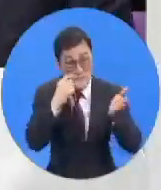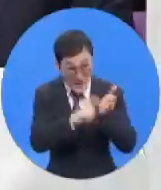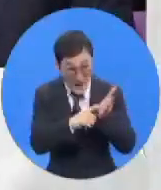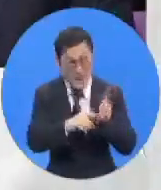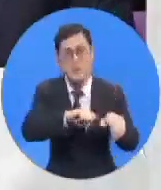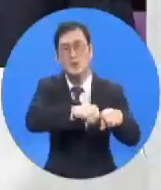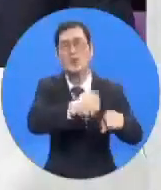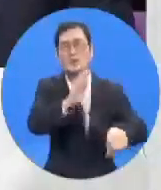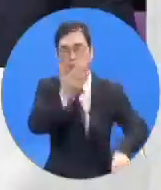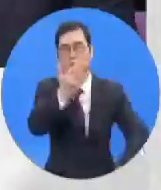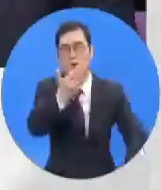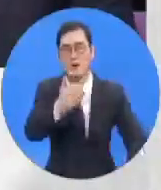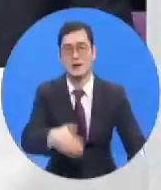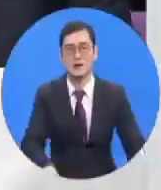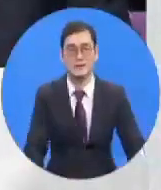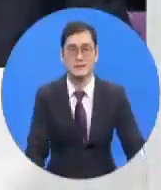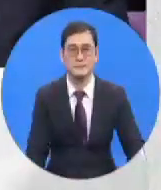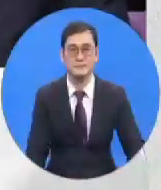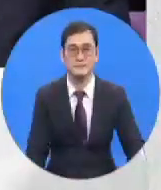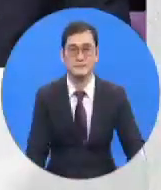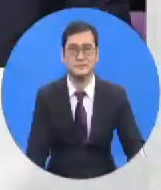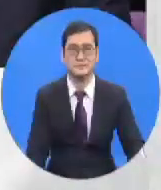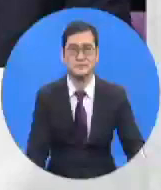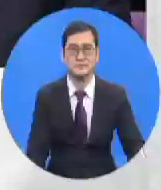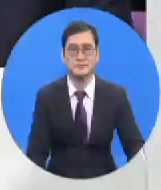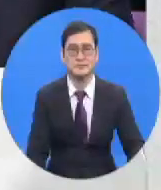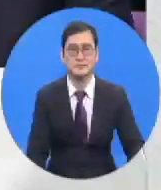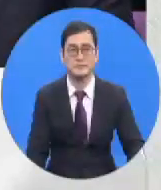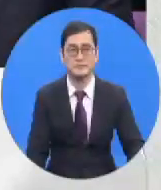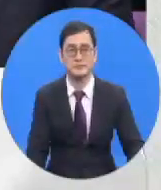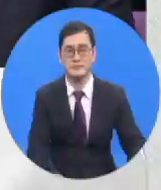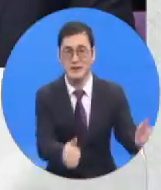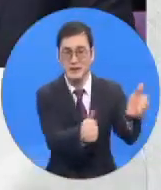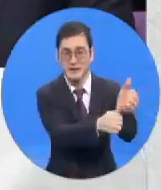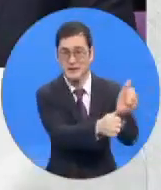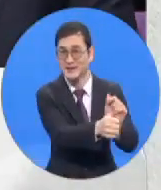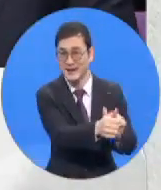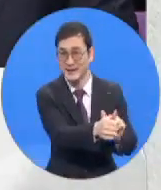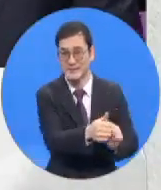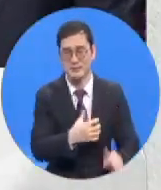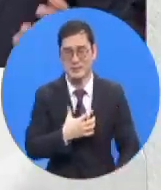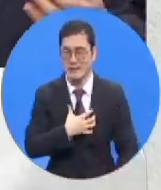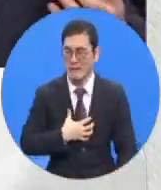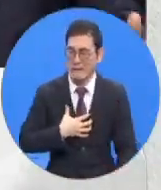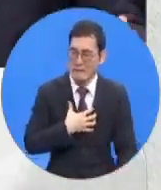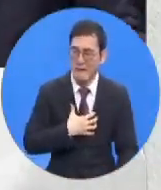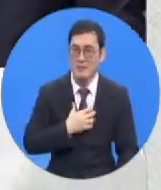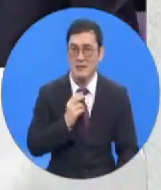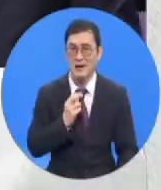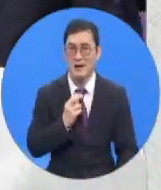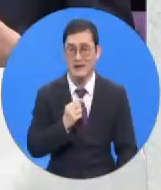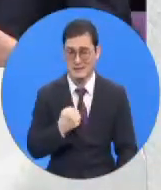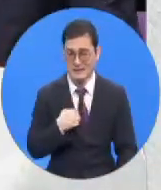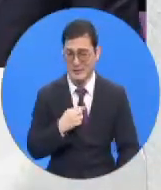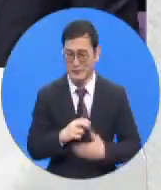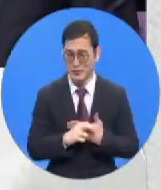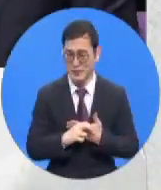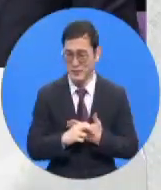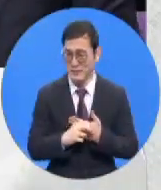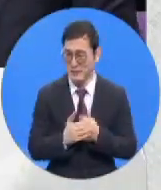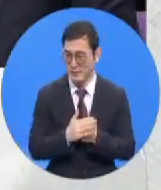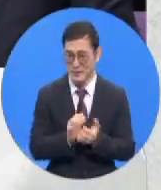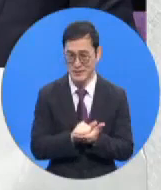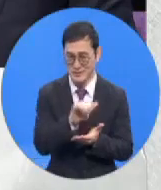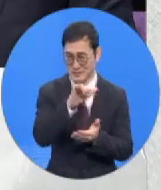예. 저는 김학의 전 차관이 참 괴로울 것 같아요. 예. 설사 자기가 그런 불법에 의해서 출국 금지를